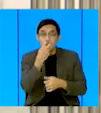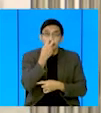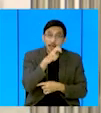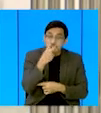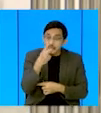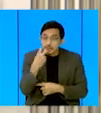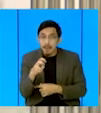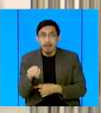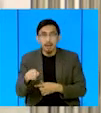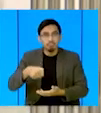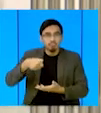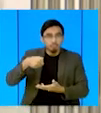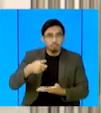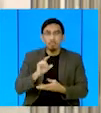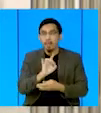yang harus